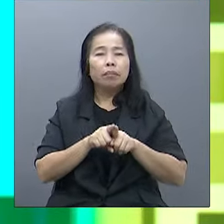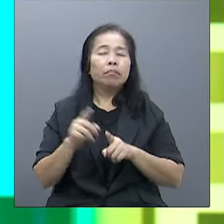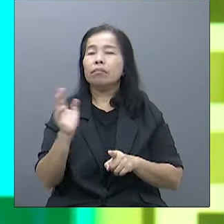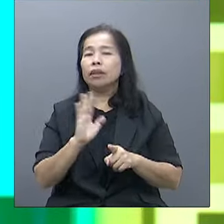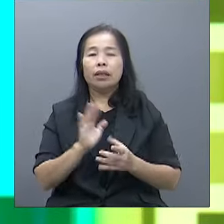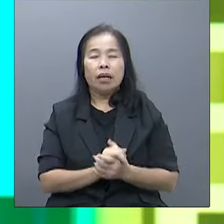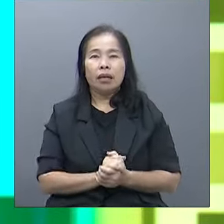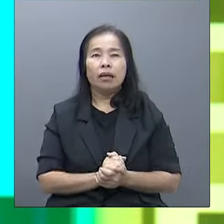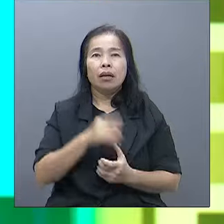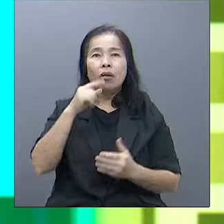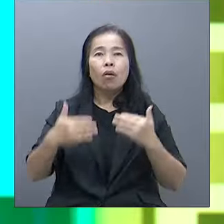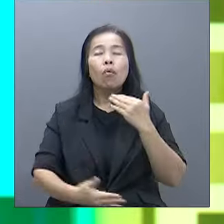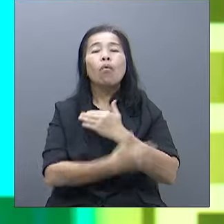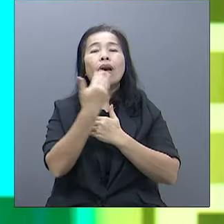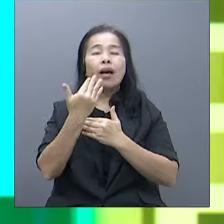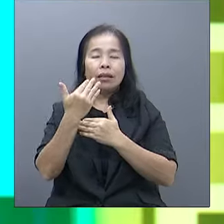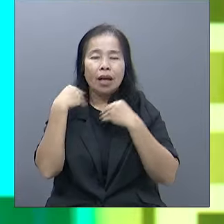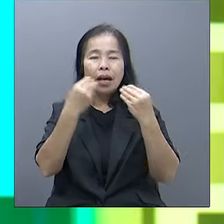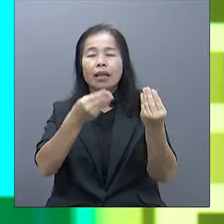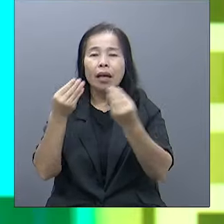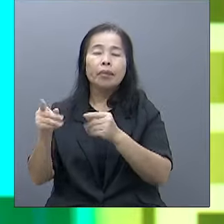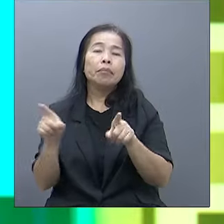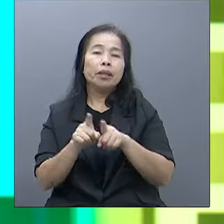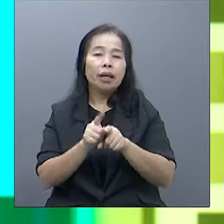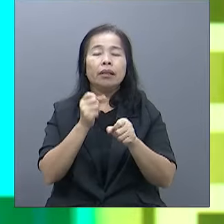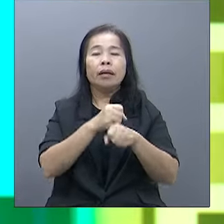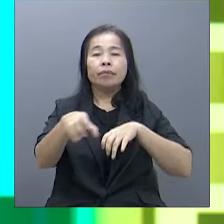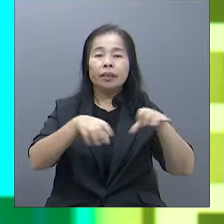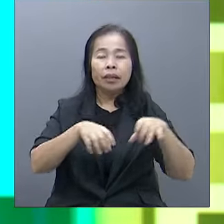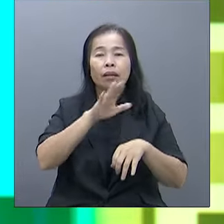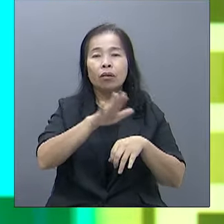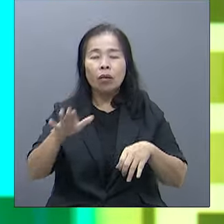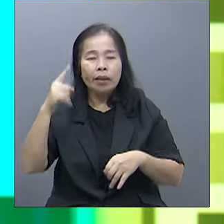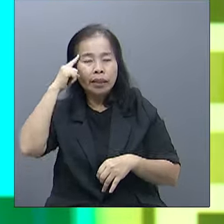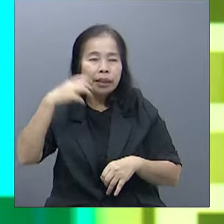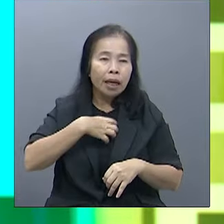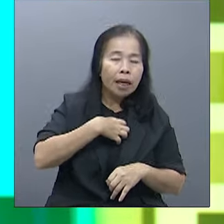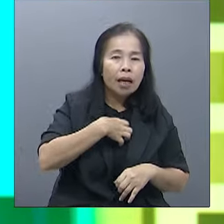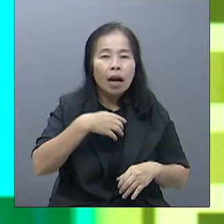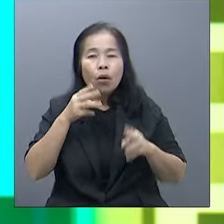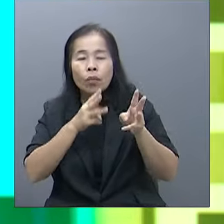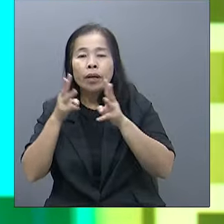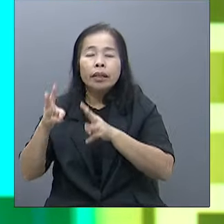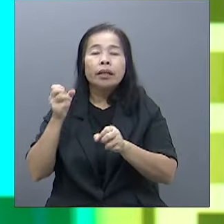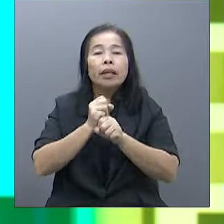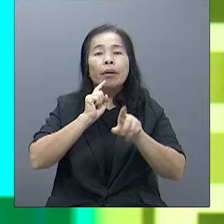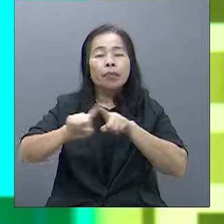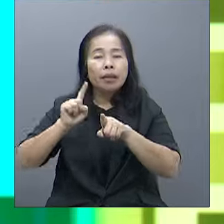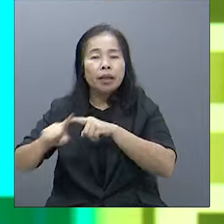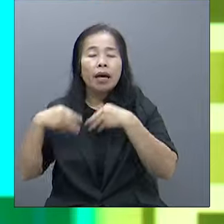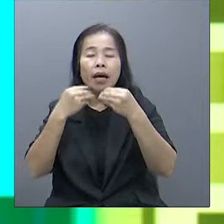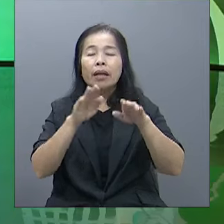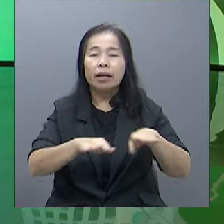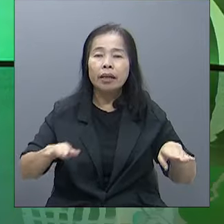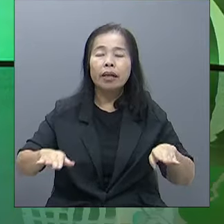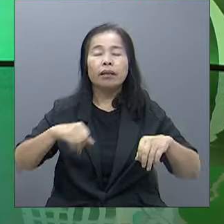งต้องใช้โอกาสเท่าที่มีนะคะในการบริหารจัดการแล้วก็สาะแสวงหาหนทางในการที่จะดูแลเด็กและเยาวชน แต่ว่ามันมี